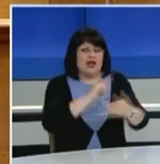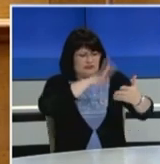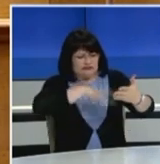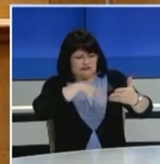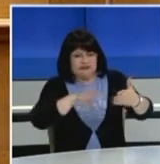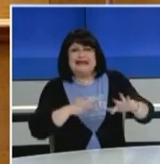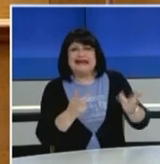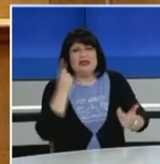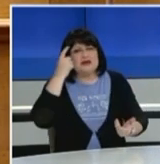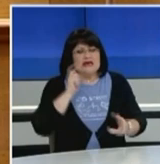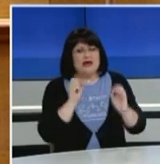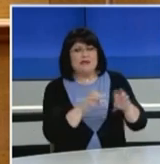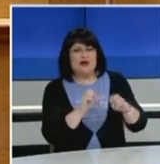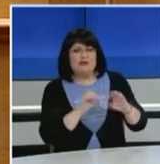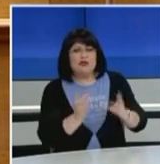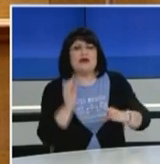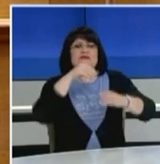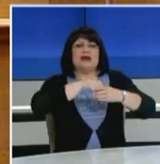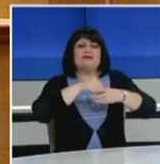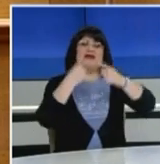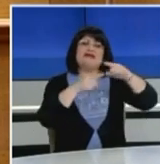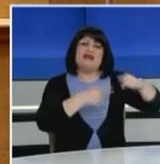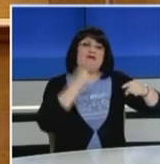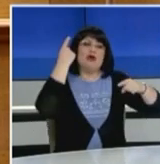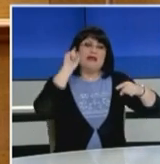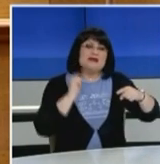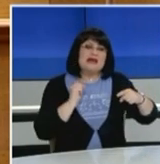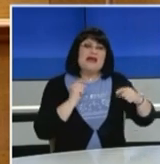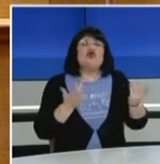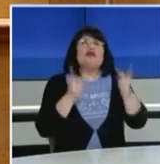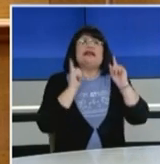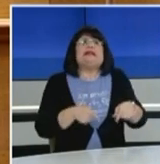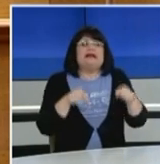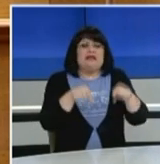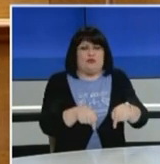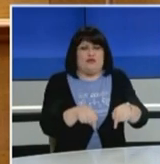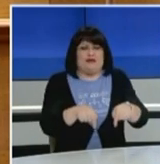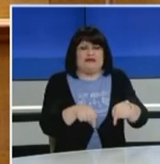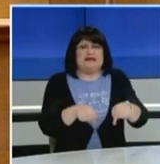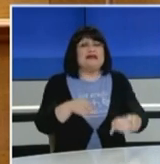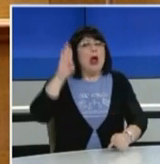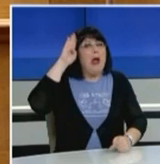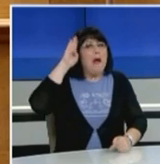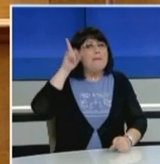σειρά πληροφορίες και παρεμβάσεις που από ό,τι φαίνεται ανταλλάσσονταν μεταξύ